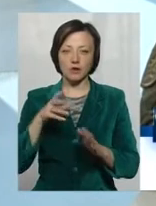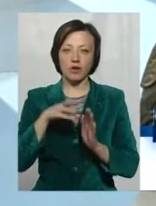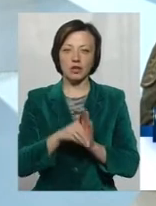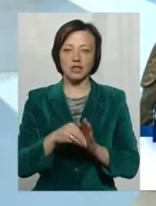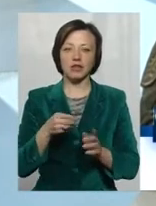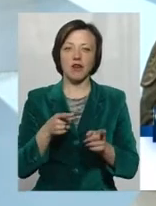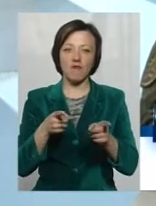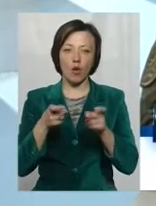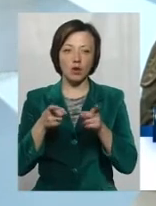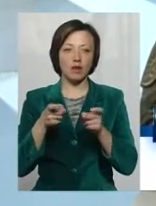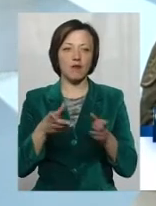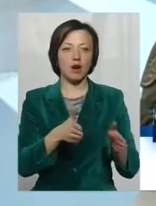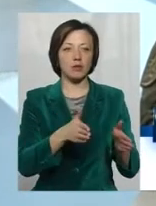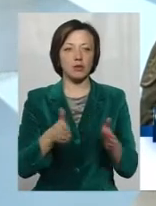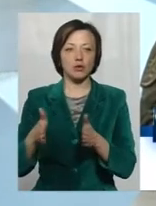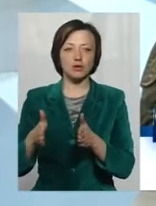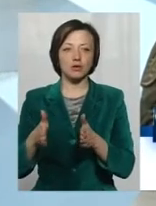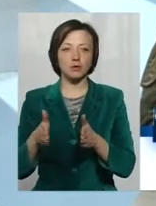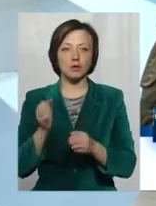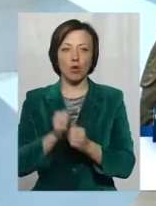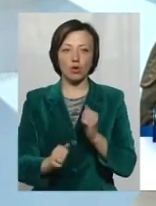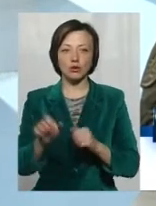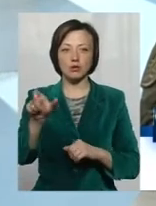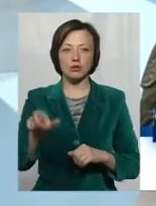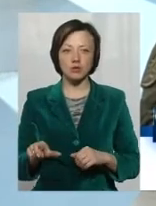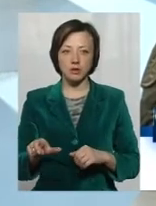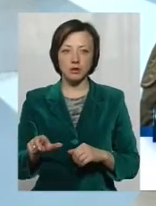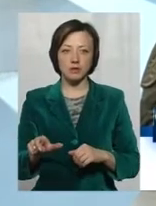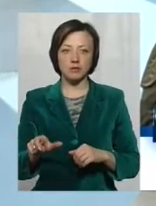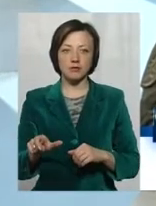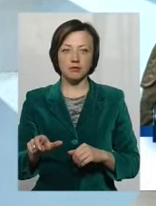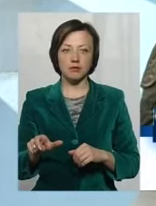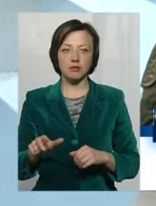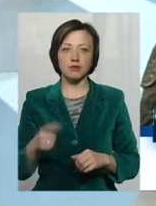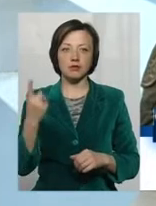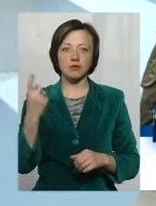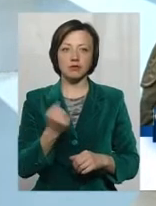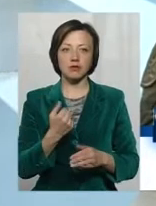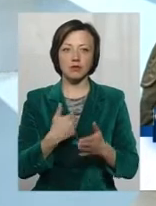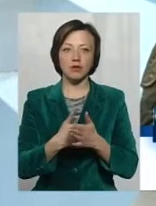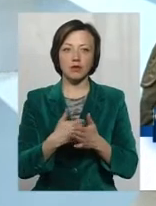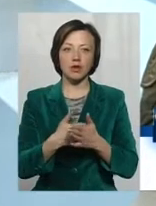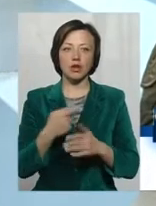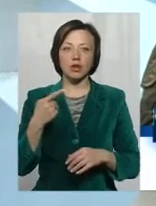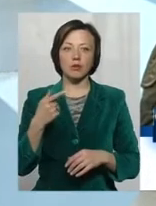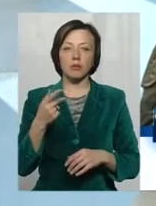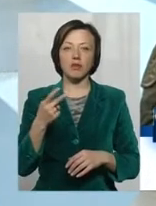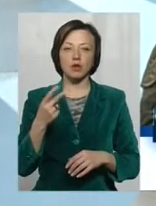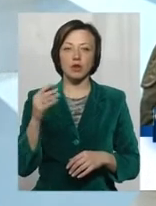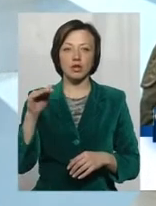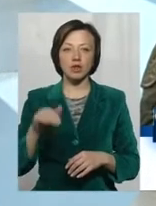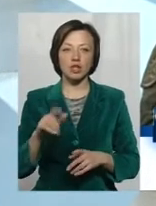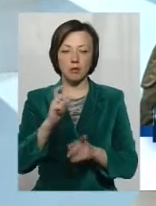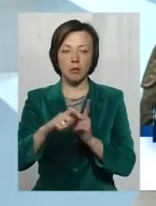підготовка, де кожний боєць вистрілює в тиждень, скажімо, до 1500 патронів. Тобто